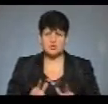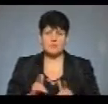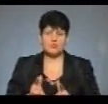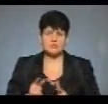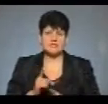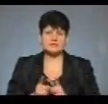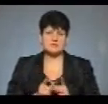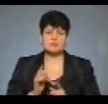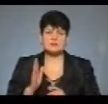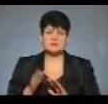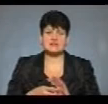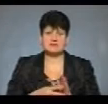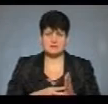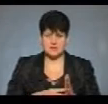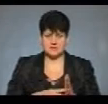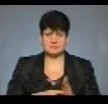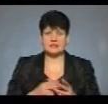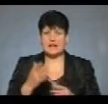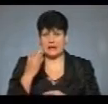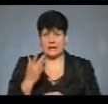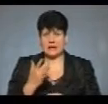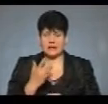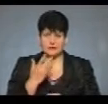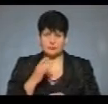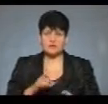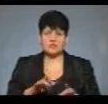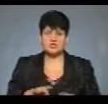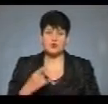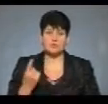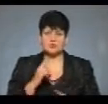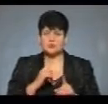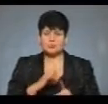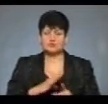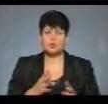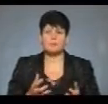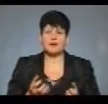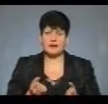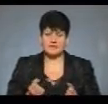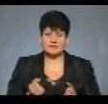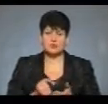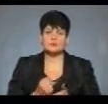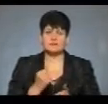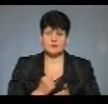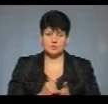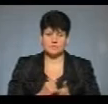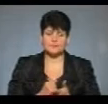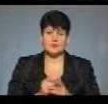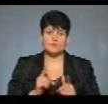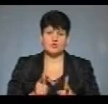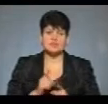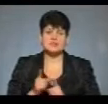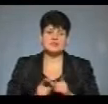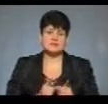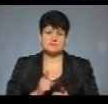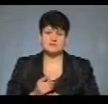до перспективного плану. Так, літом рішенням обласної ради було прийнято, схвалено погодження змін до перспективного плану